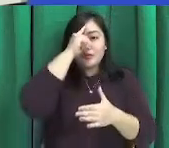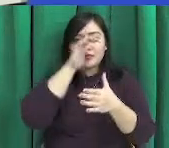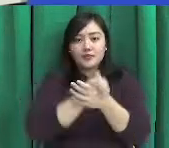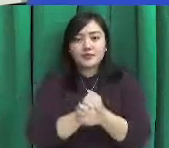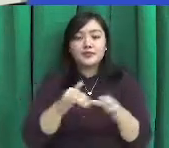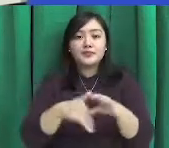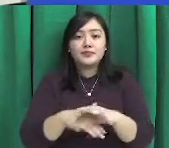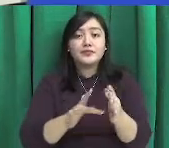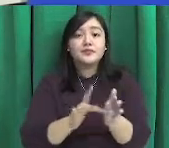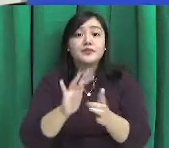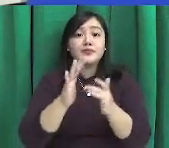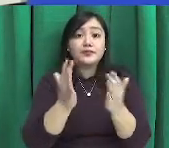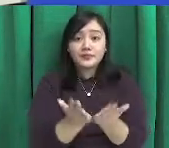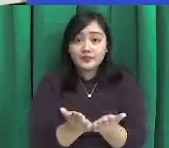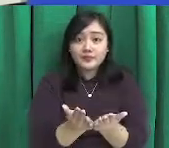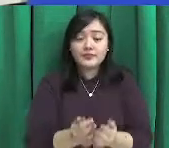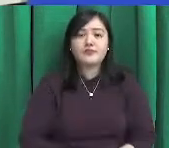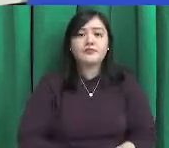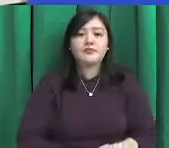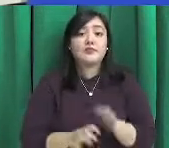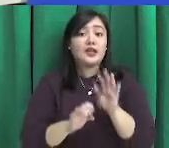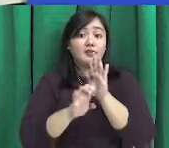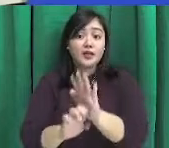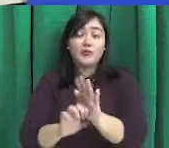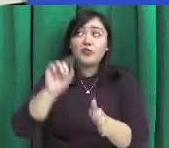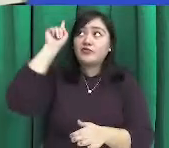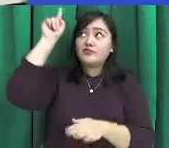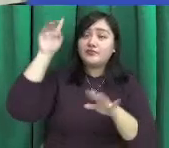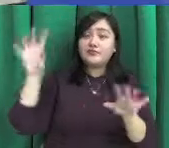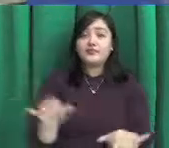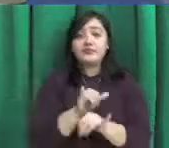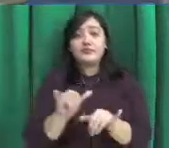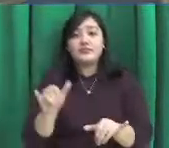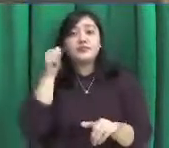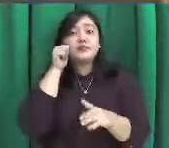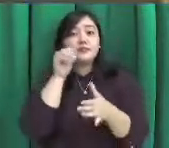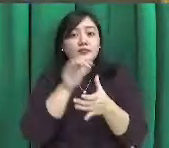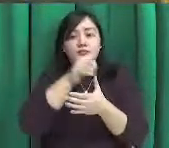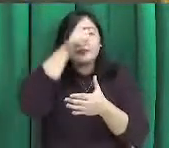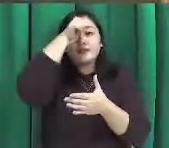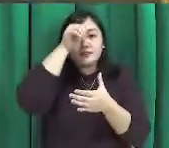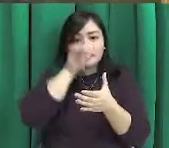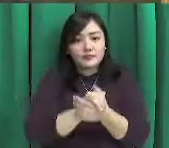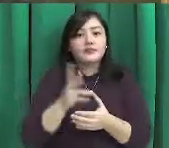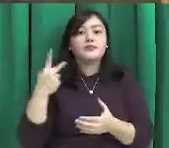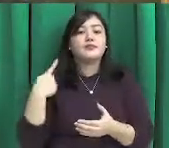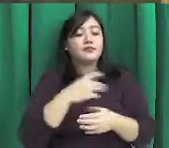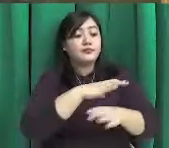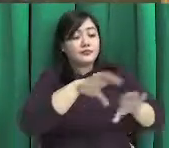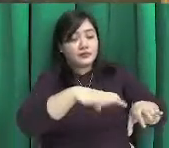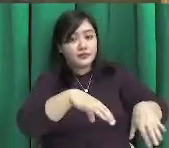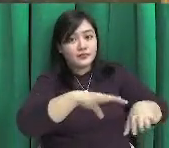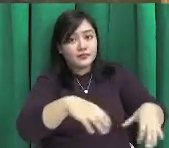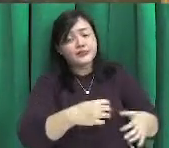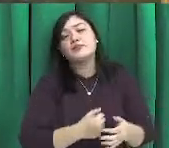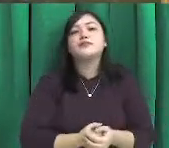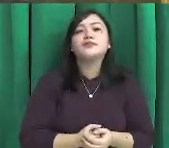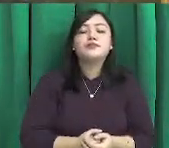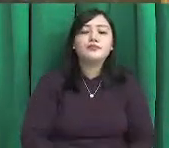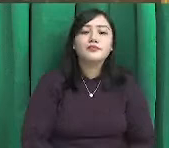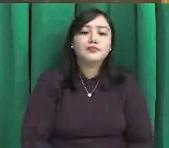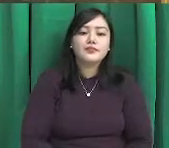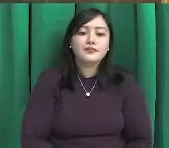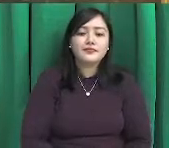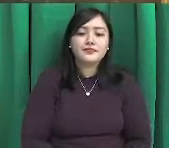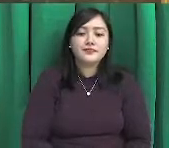may trabaho. Katulad sitwasyon nyo, Nida, ano? Parehas sila may trabaho, mga kapatid. Alright? So, hindi lamang po si